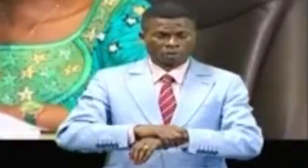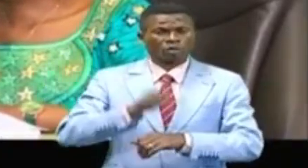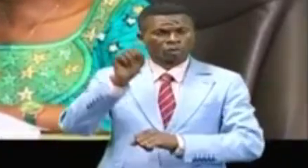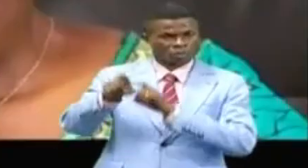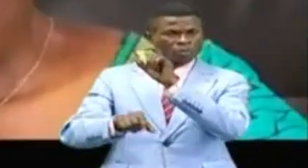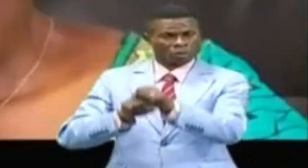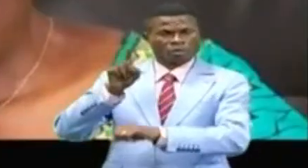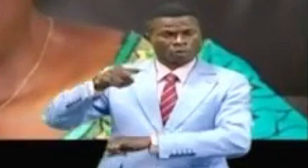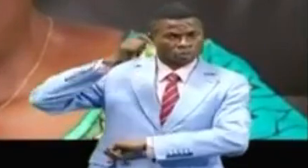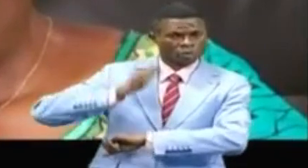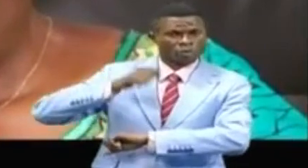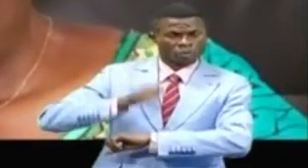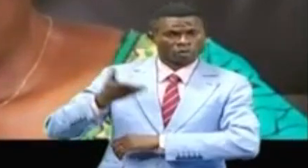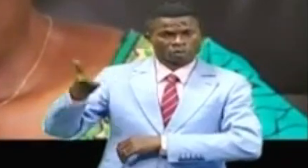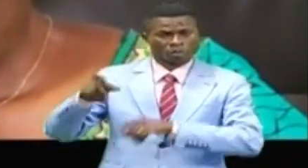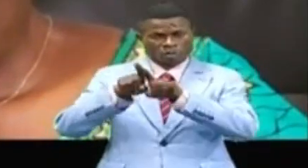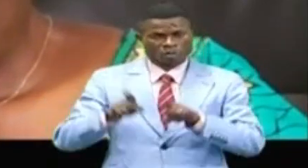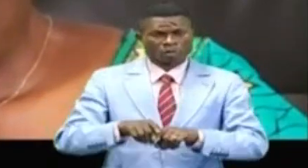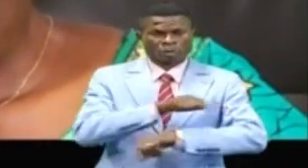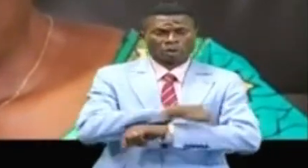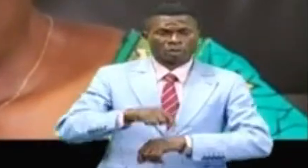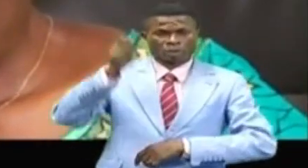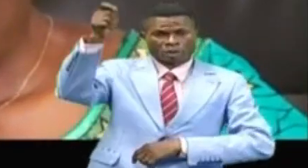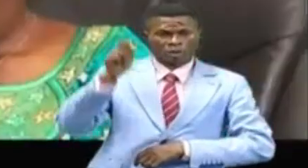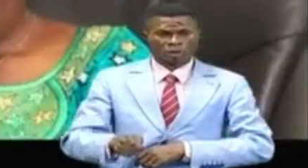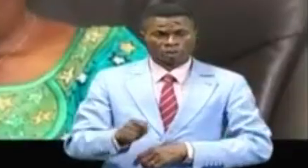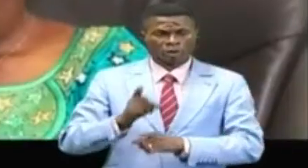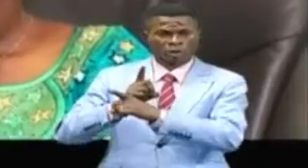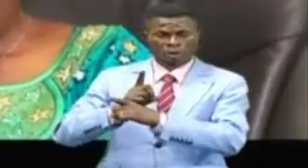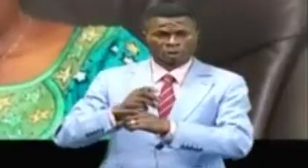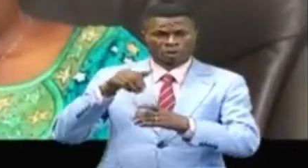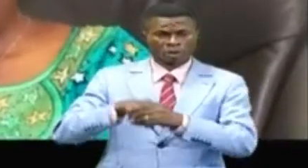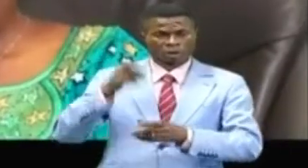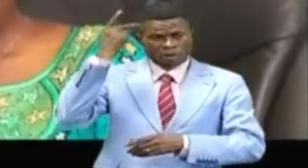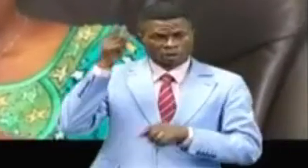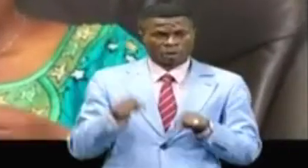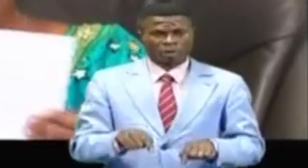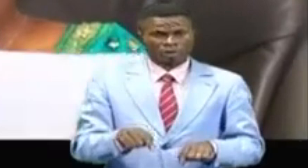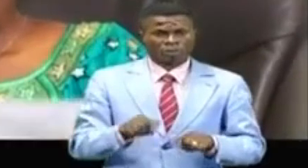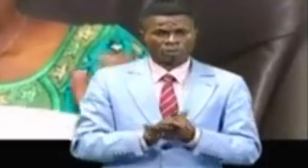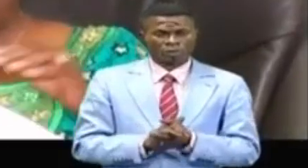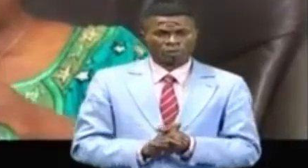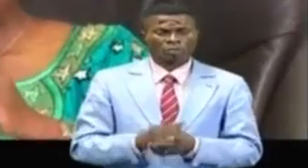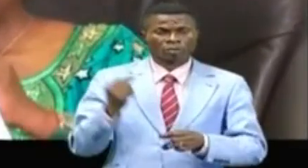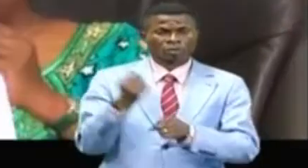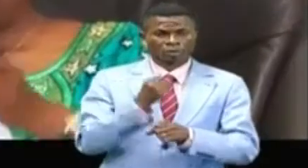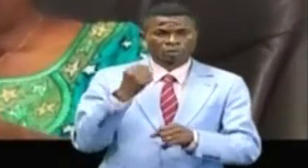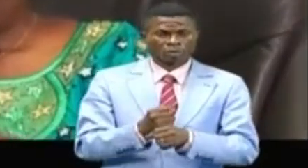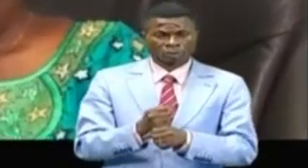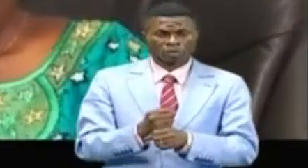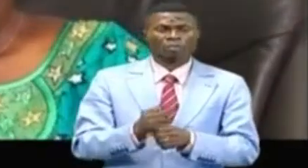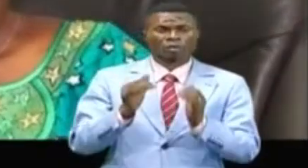interrogatoire, tant sur place qu'à l'état-major de la première zone de défense située à Kinshasa. Les opérations de